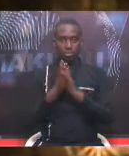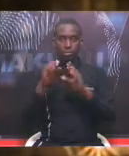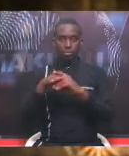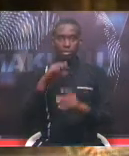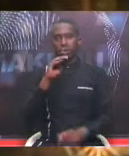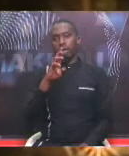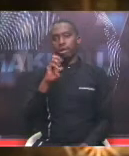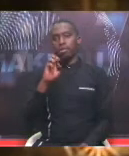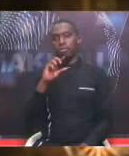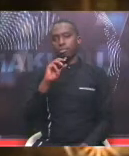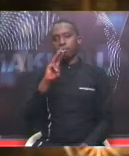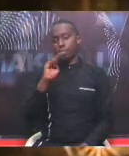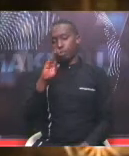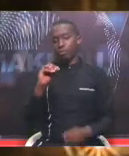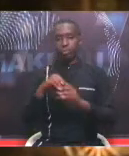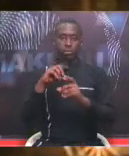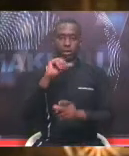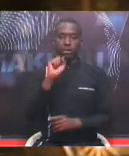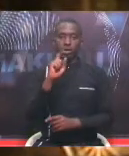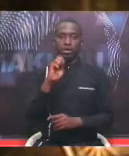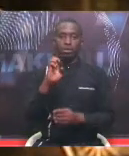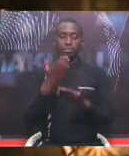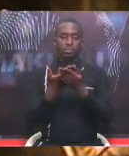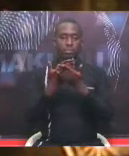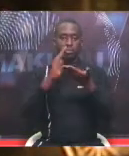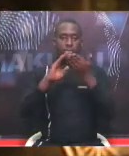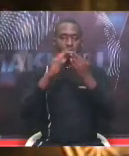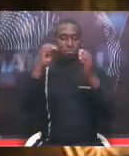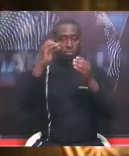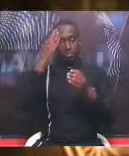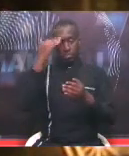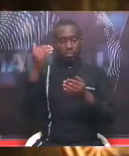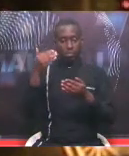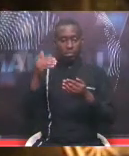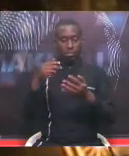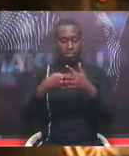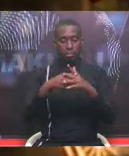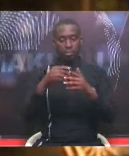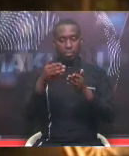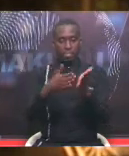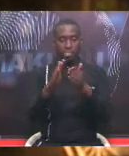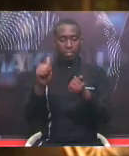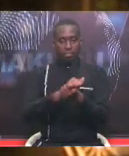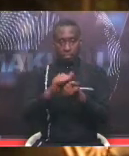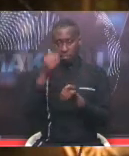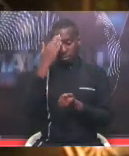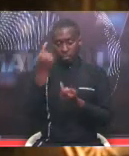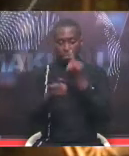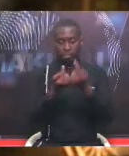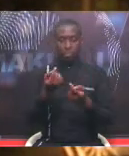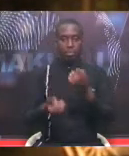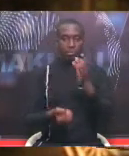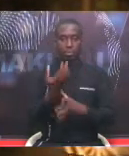Gasanze bongeye gusaba umujyi wa Kigali ko wakuba ku muhanda vuba na bwangu kuko wangiritse, ndetse ngo bamwe ukomeje kubateza